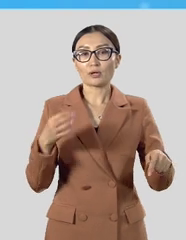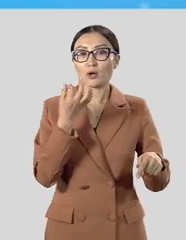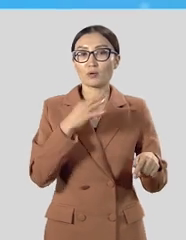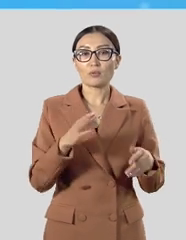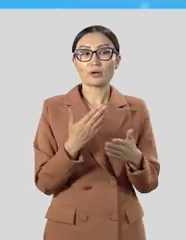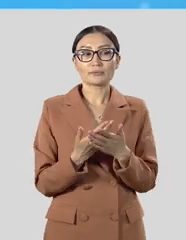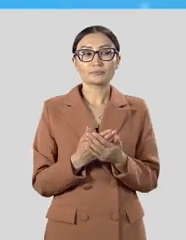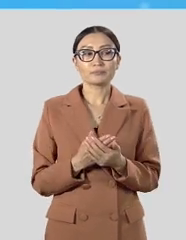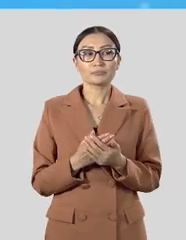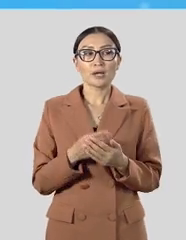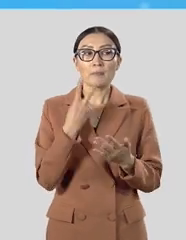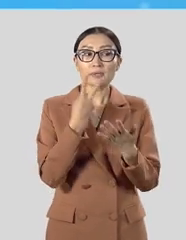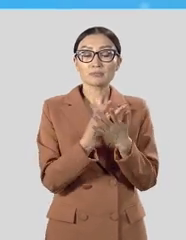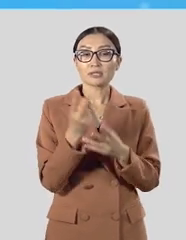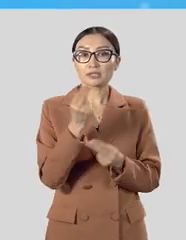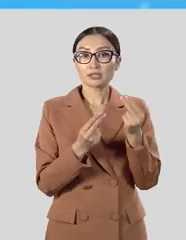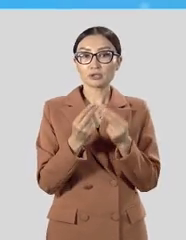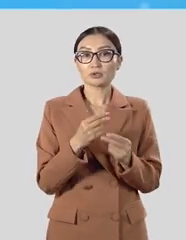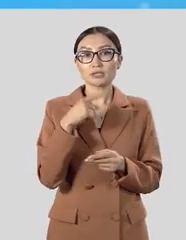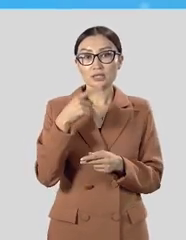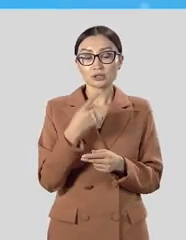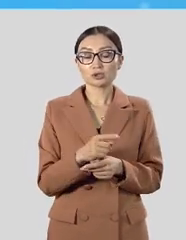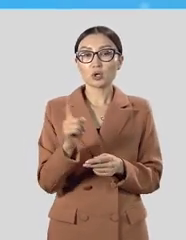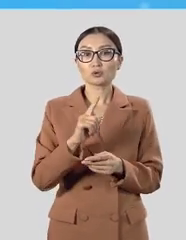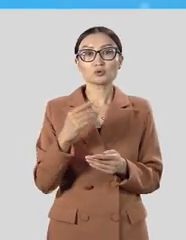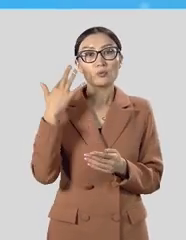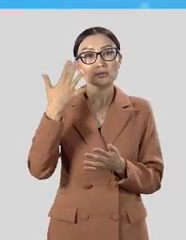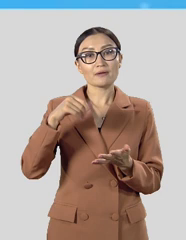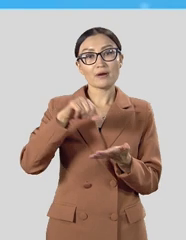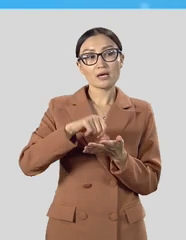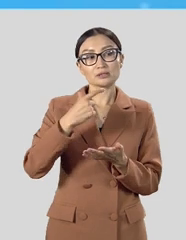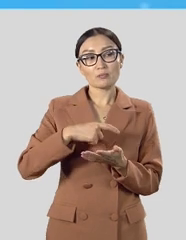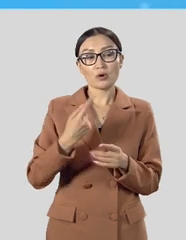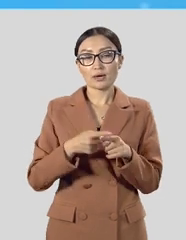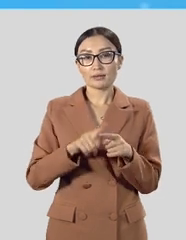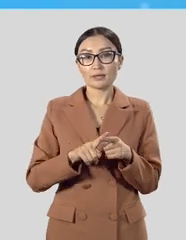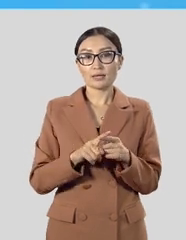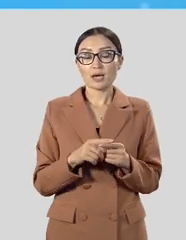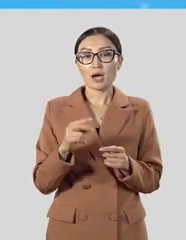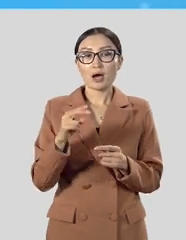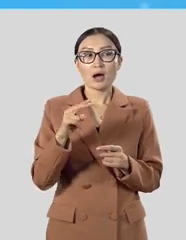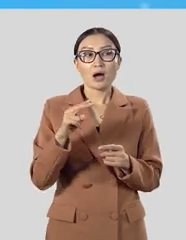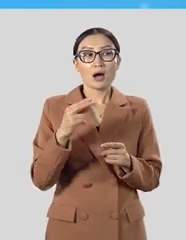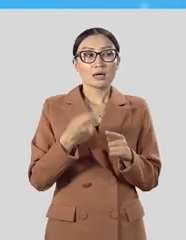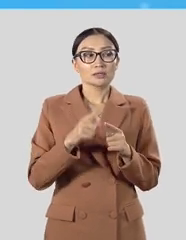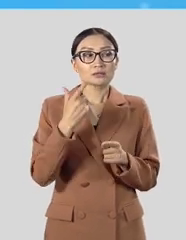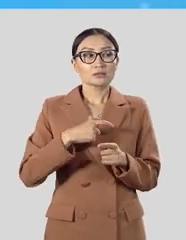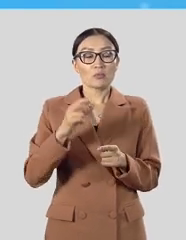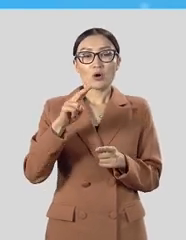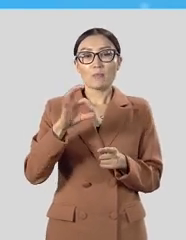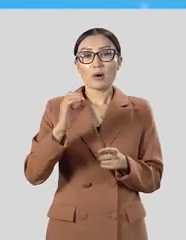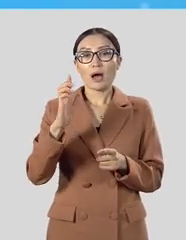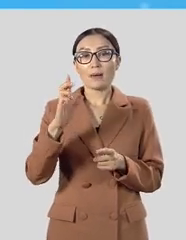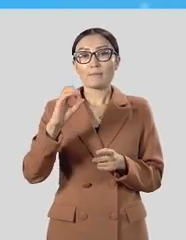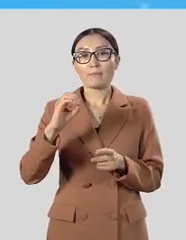плющ. Посмотрите на рисунок и скажите, что представляет собой побег. Побег представляет собой стебель –